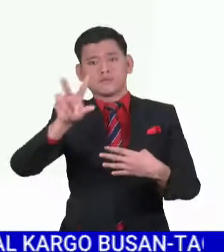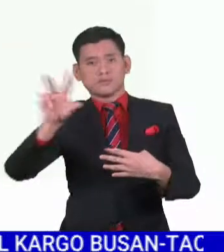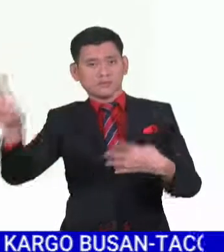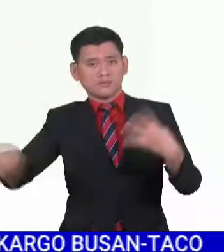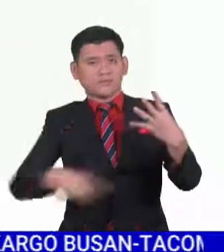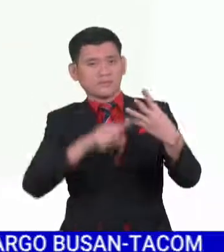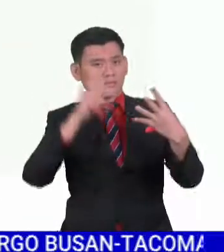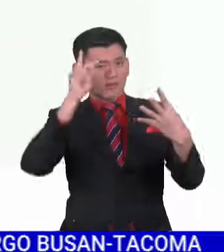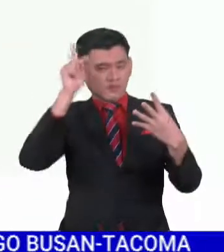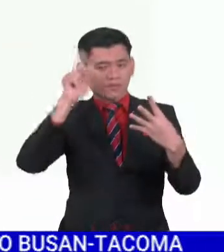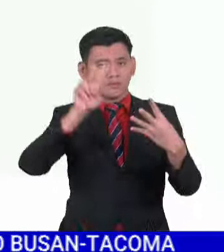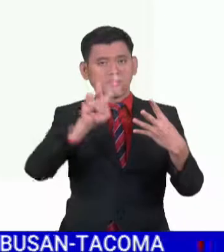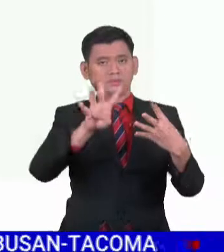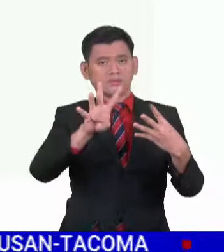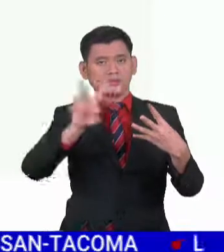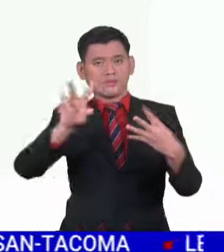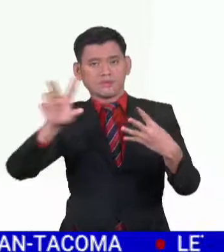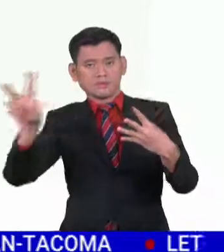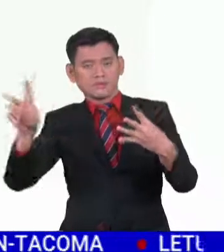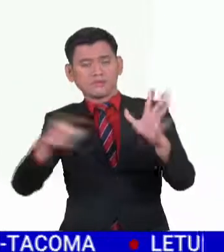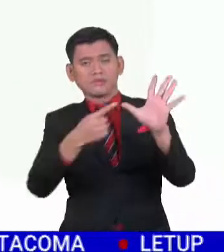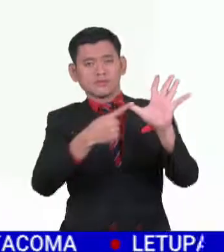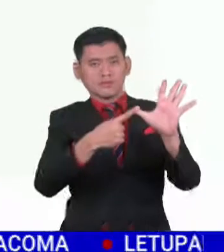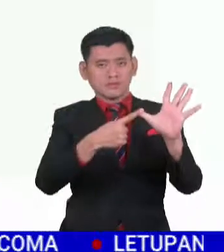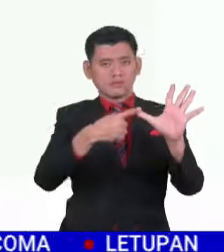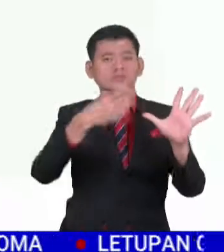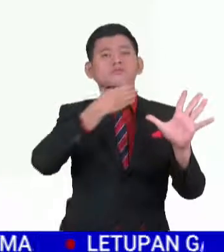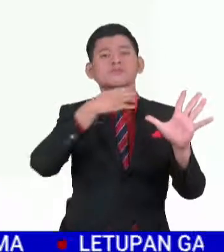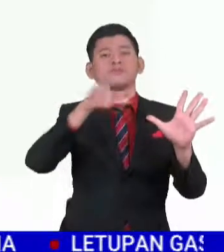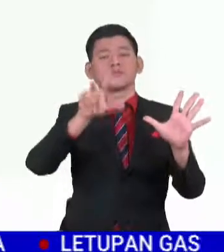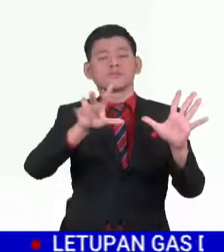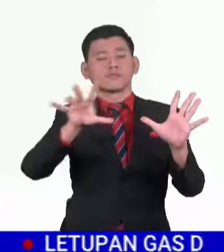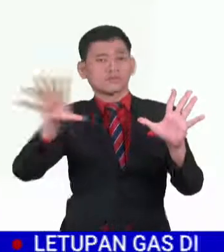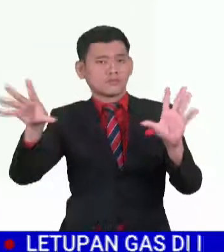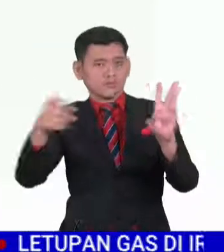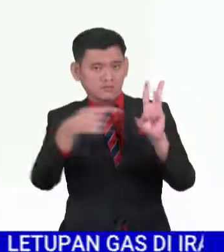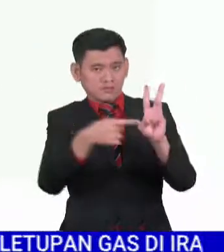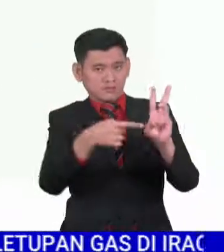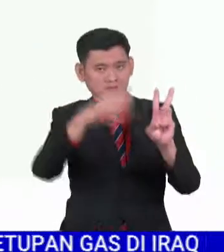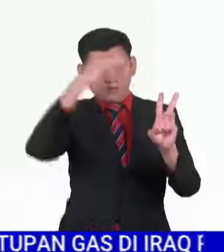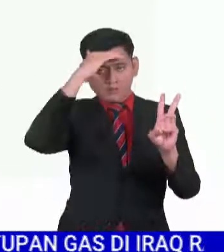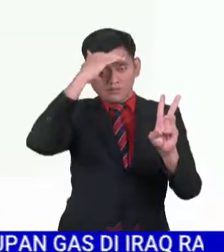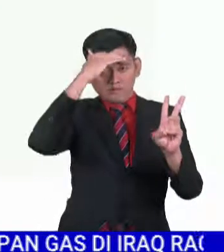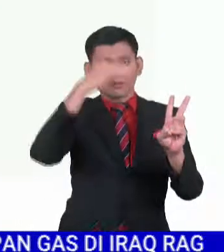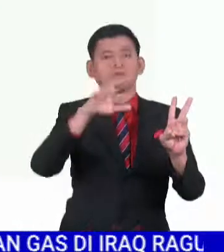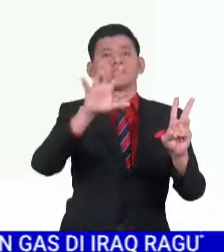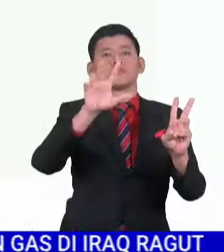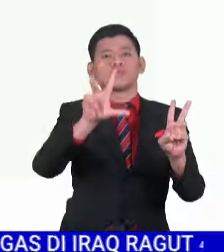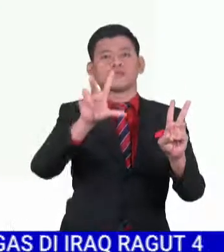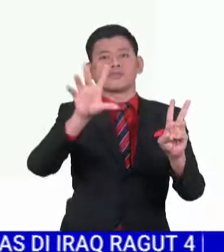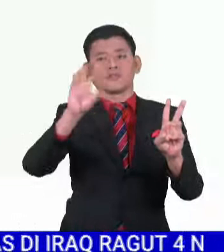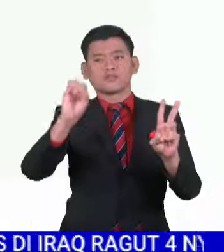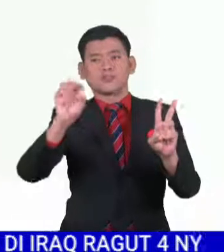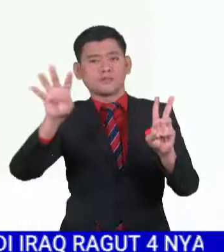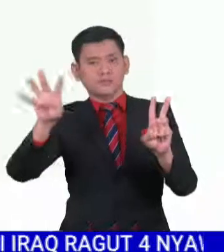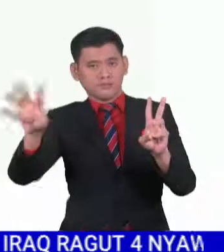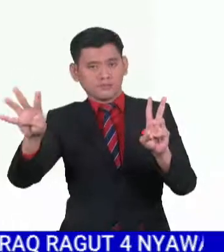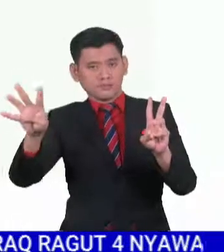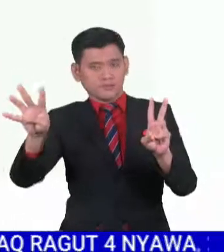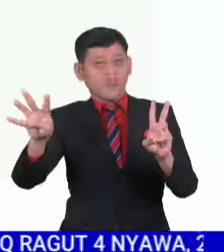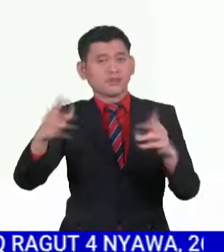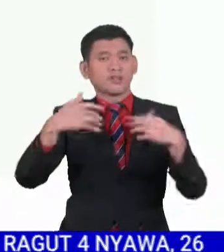Kelantan 432, Perak 335 serta Johor 304 kes.